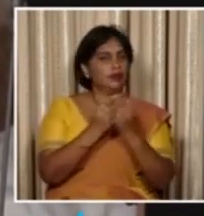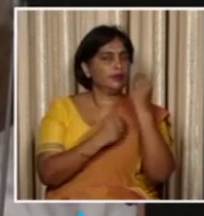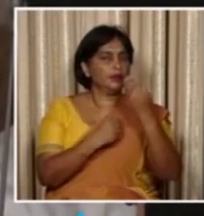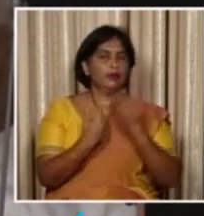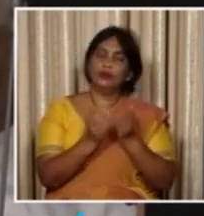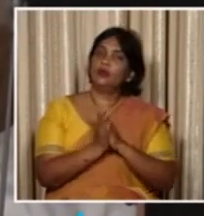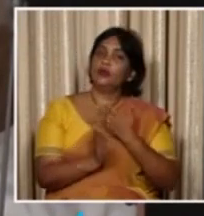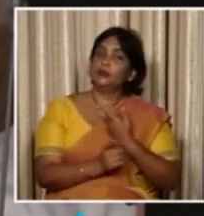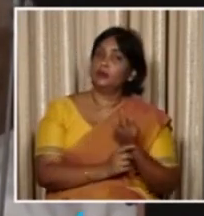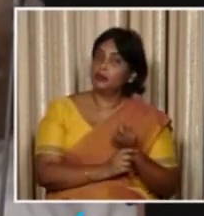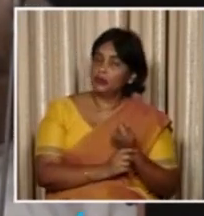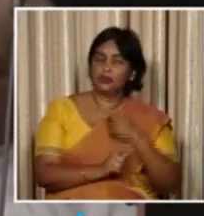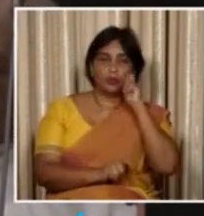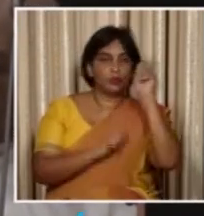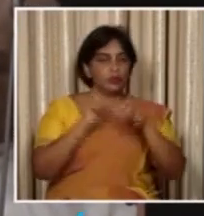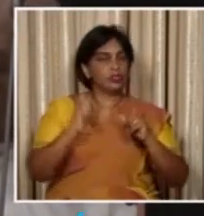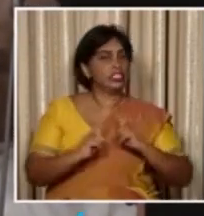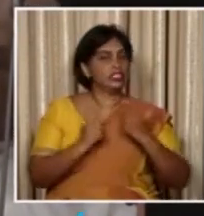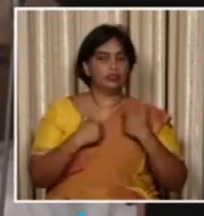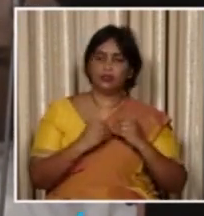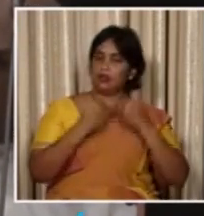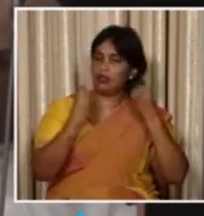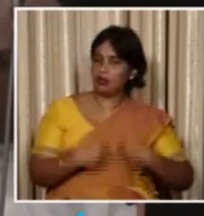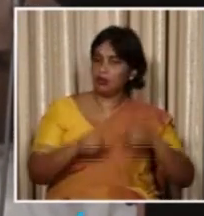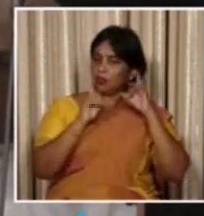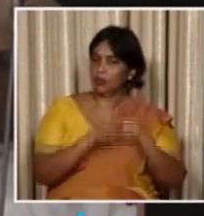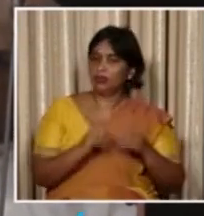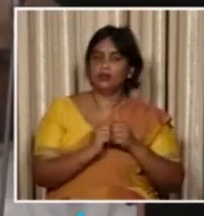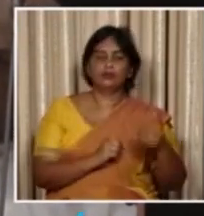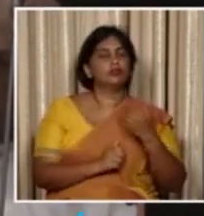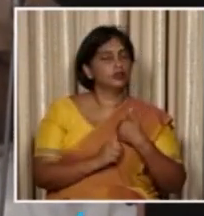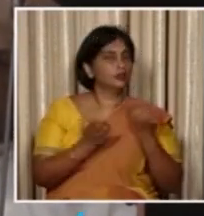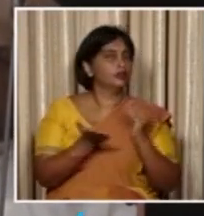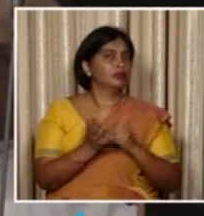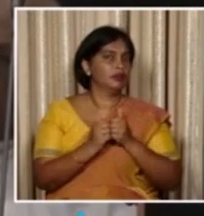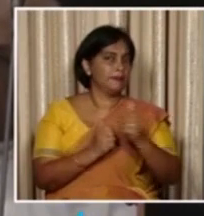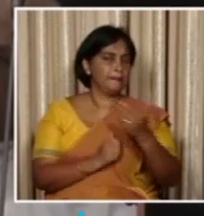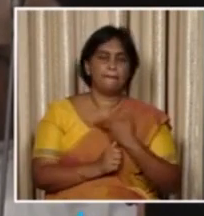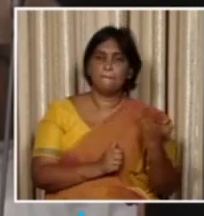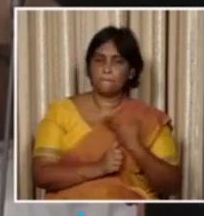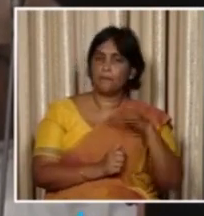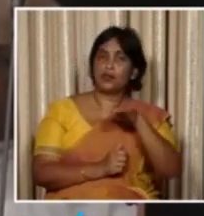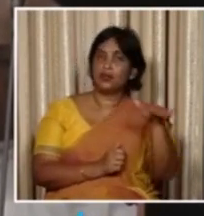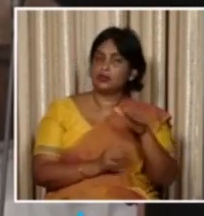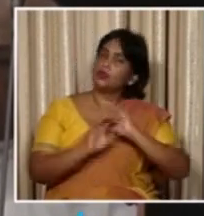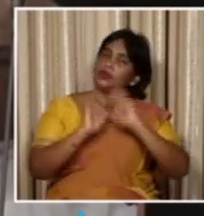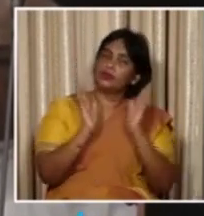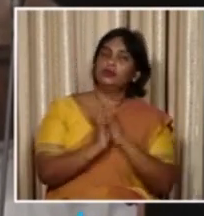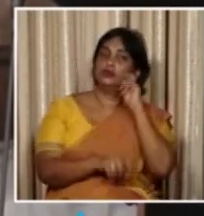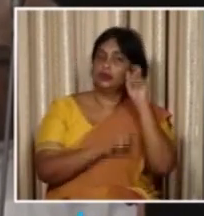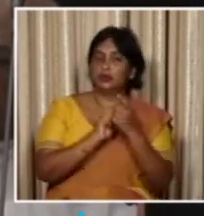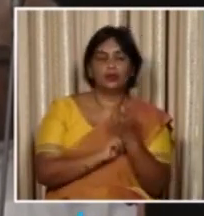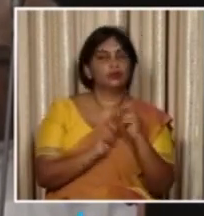අපගේ ආර්ථිකයත් ජන ජීවිතයත් බිඳ දැමුවා. එවැනි තත්ත්වයකට අපට යලිත් යන්න බැහැ. සමාජයේ සෑම කොටසටම